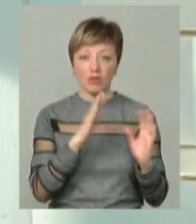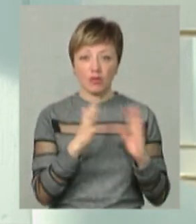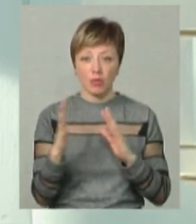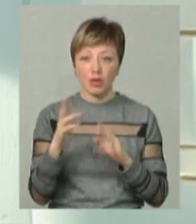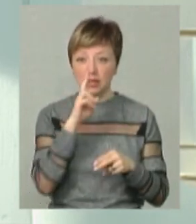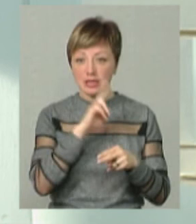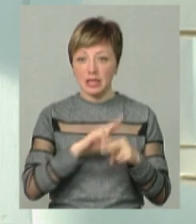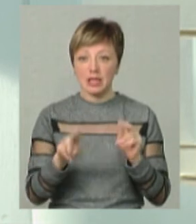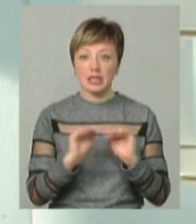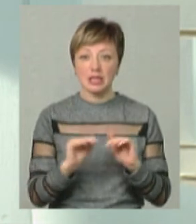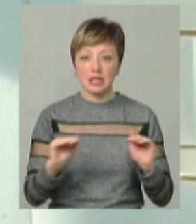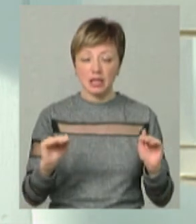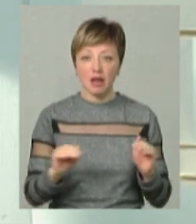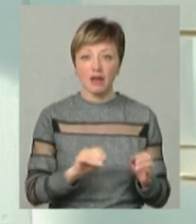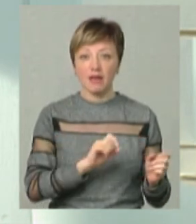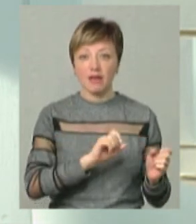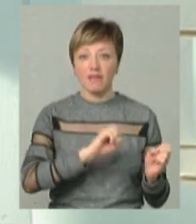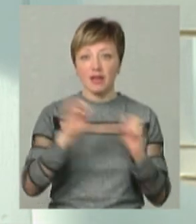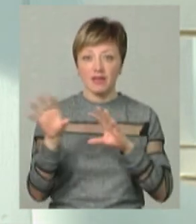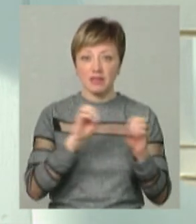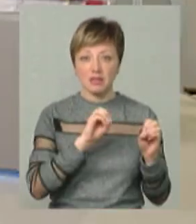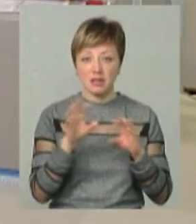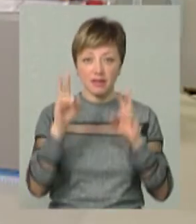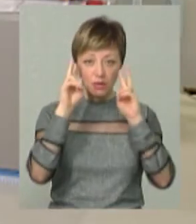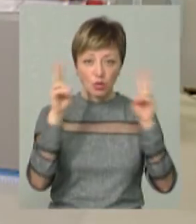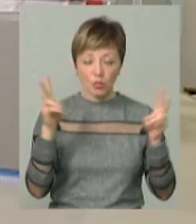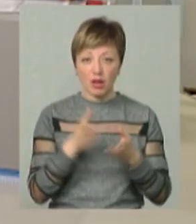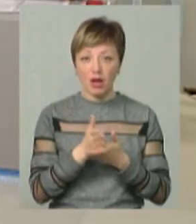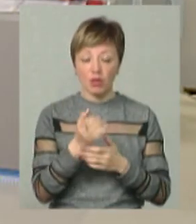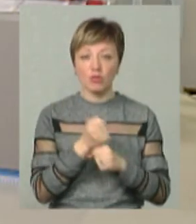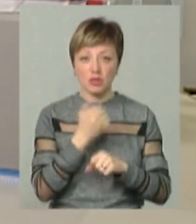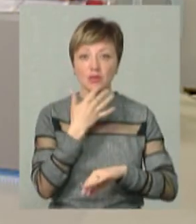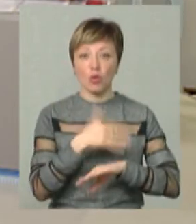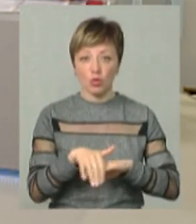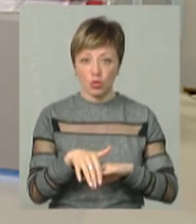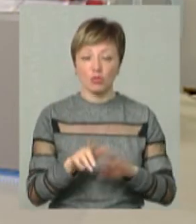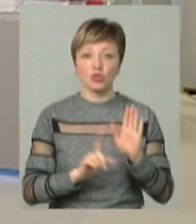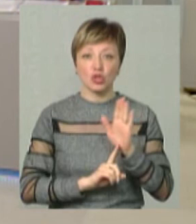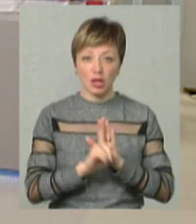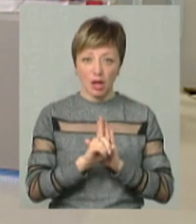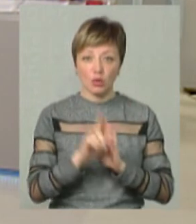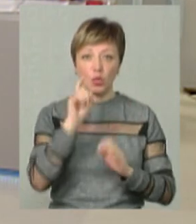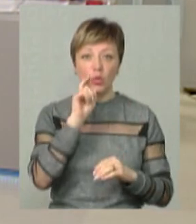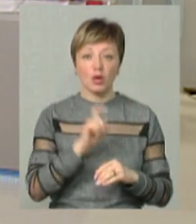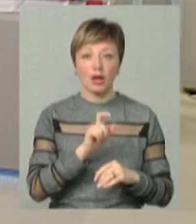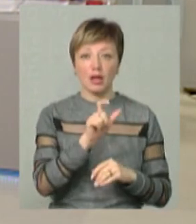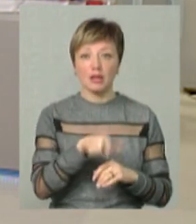випадків, коли зникли діти і вивезені в невідомому напрямку. Ця робота теж проводиться навіть за кордоном. Починають